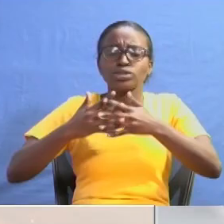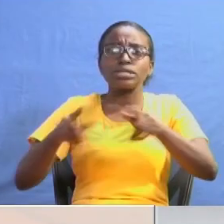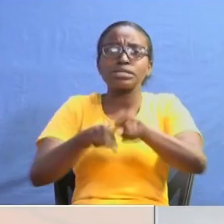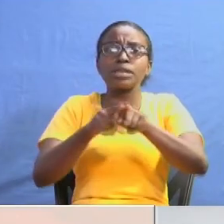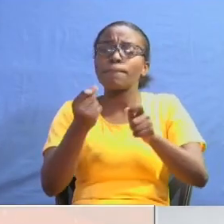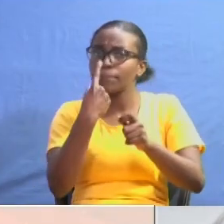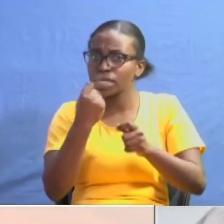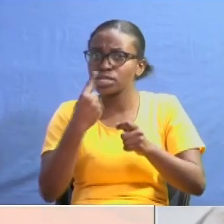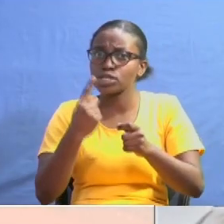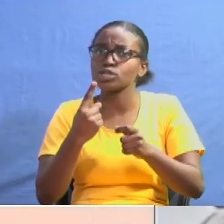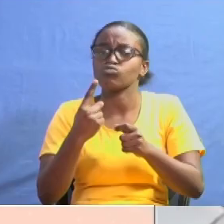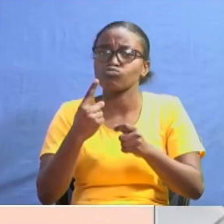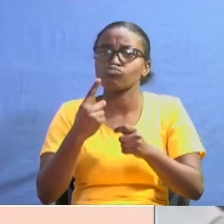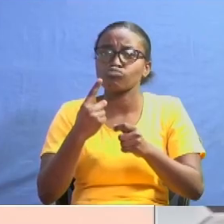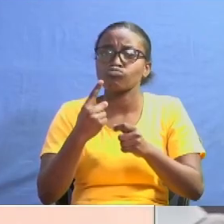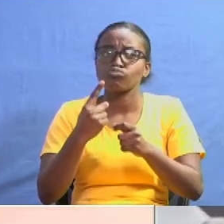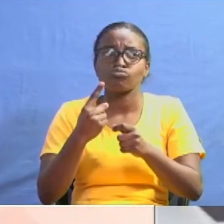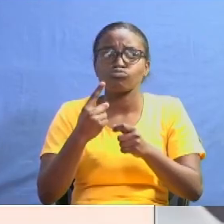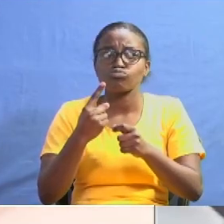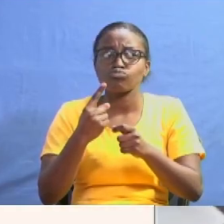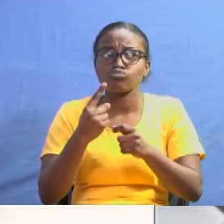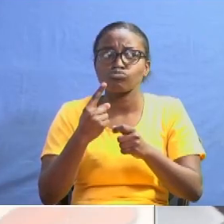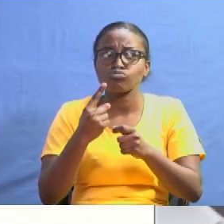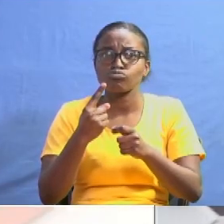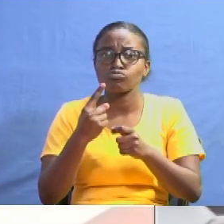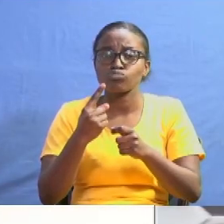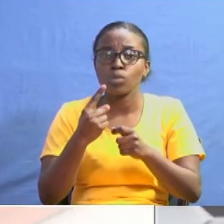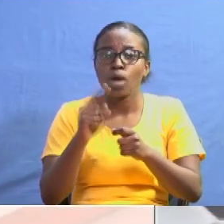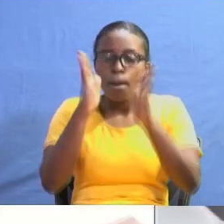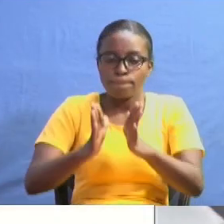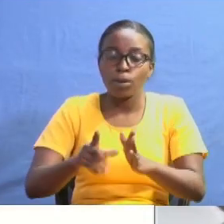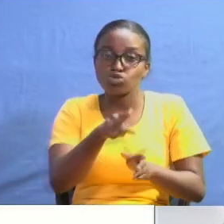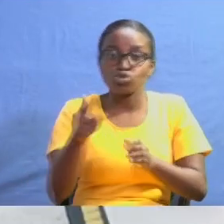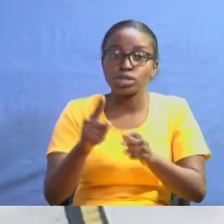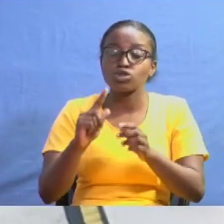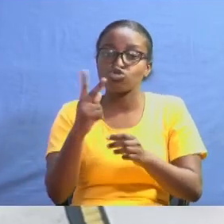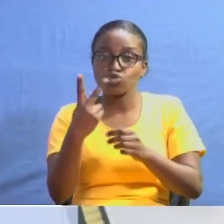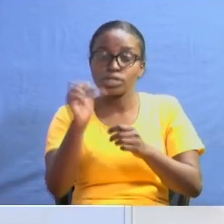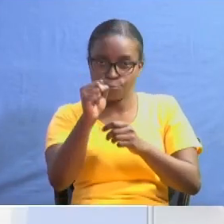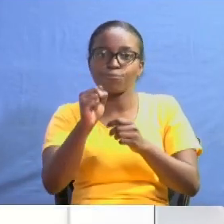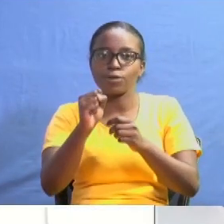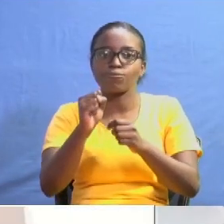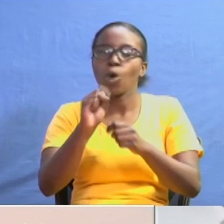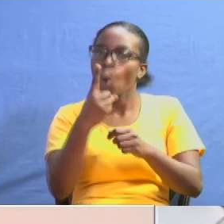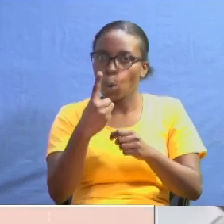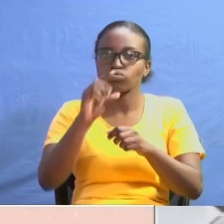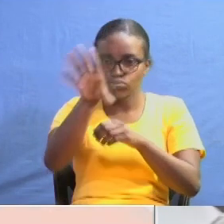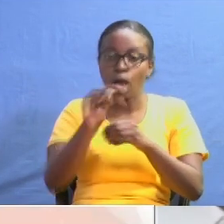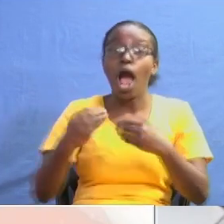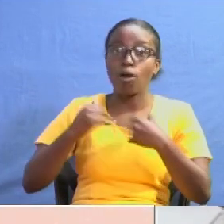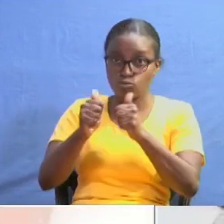course. For a medical course, this person is going to have the 25% loan of the tuition, and is also